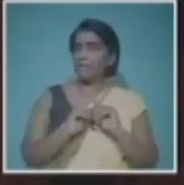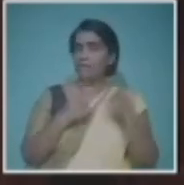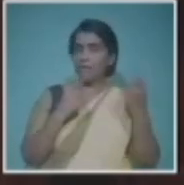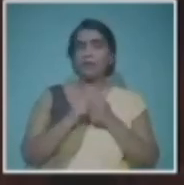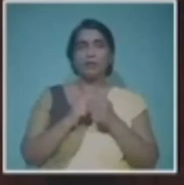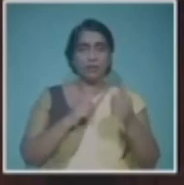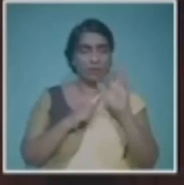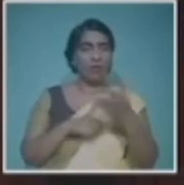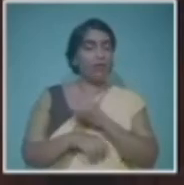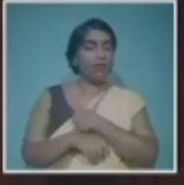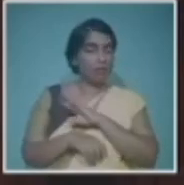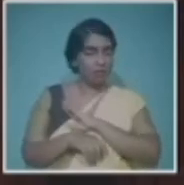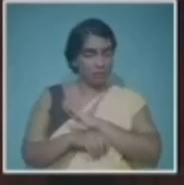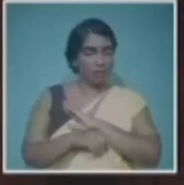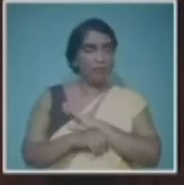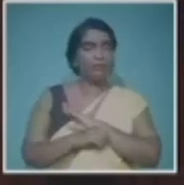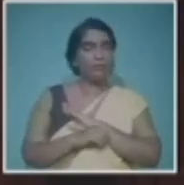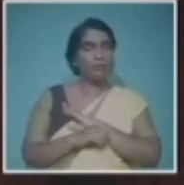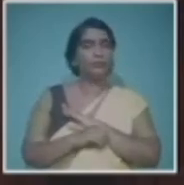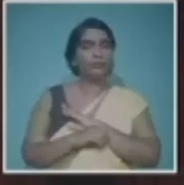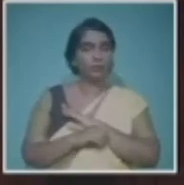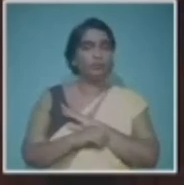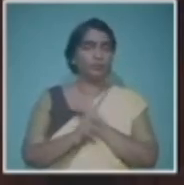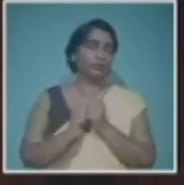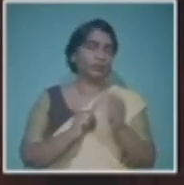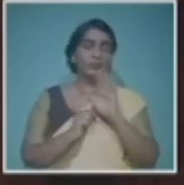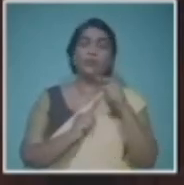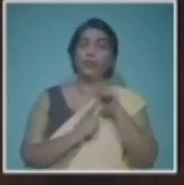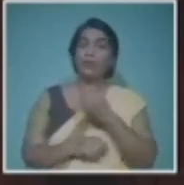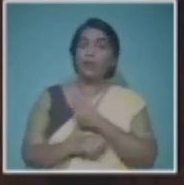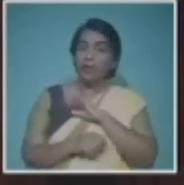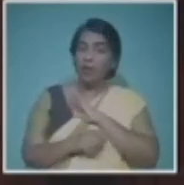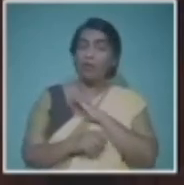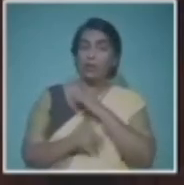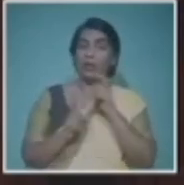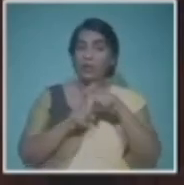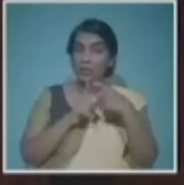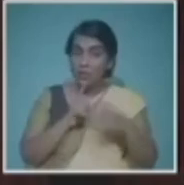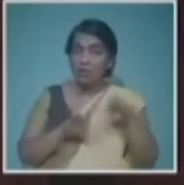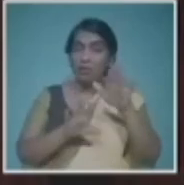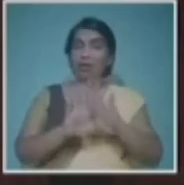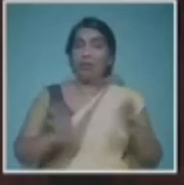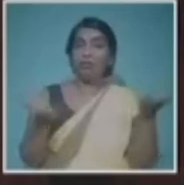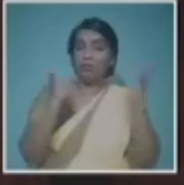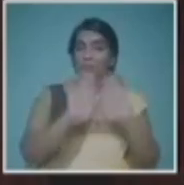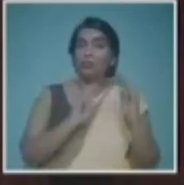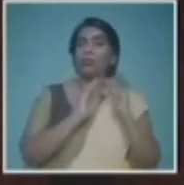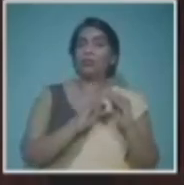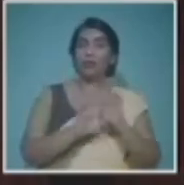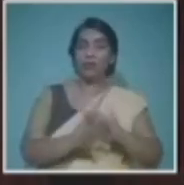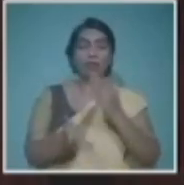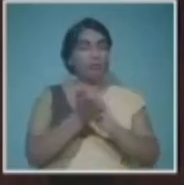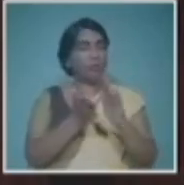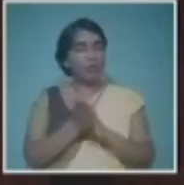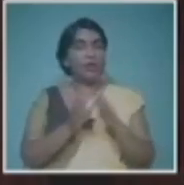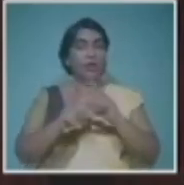කරන්න උන්වහන්සේගේ හැක්සියාවන් තුලබලා උන්වහන්සේ ආබාධිතයන් වෙනුවෙන් වෙනම ළමා නිවාස පවත්වගෙන ළමා නිවාස